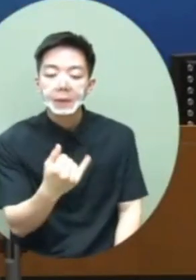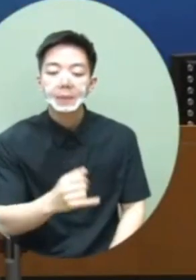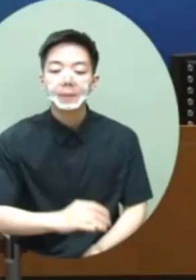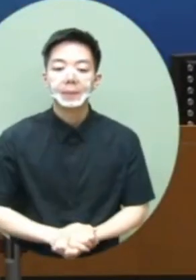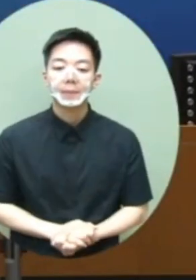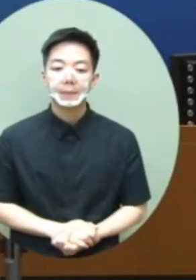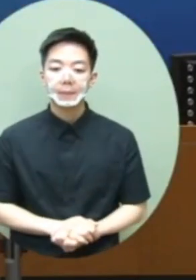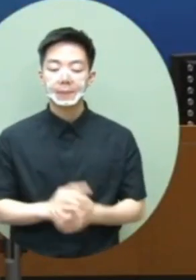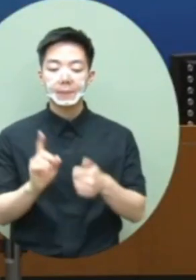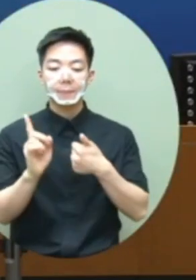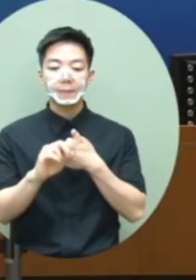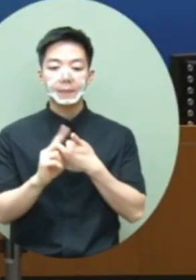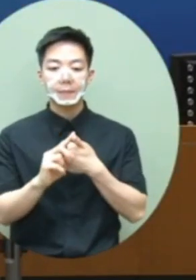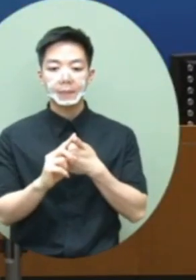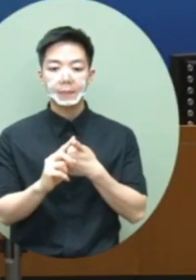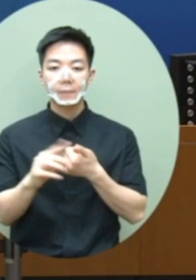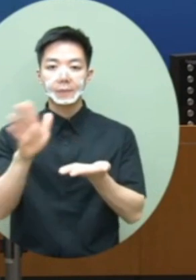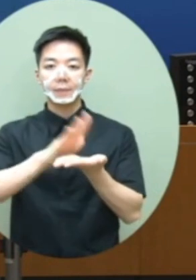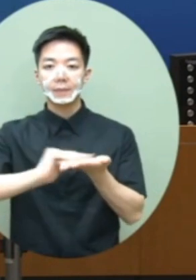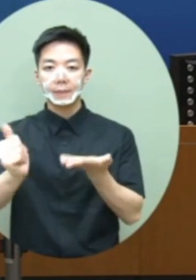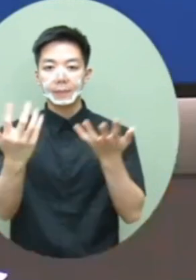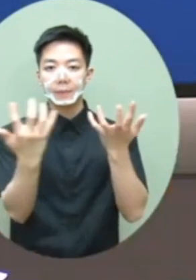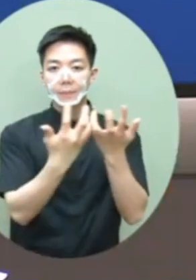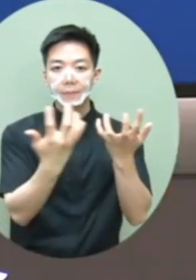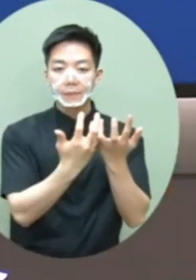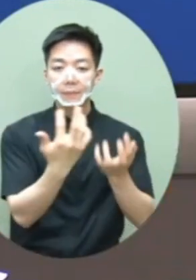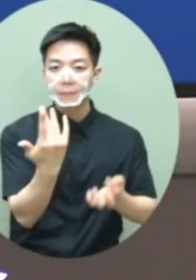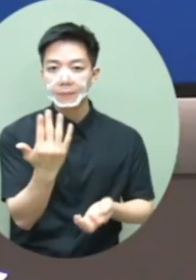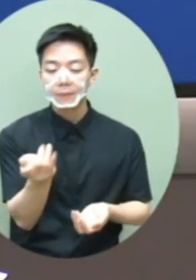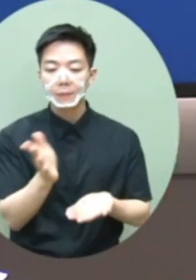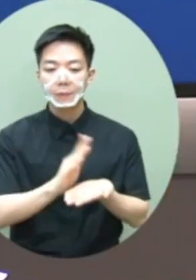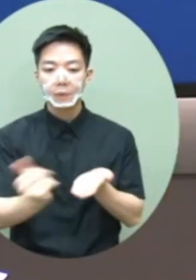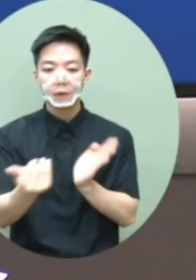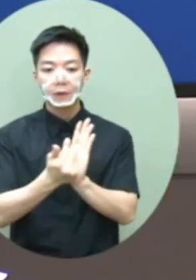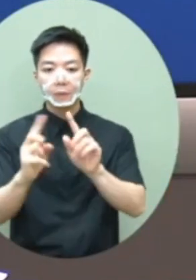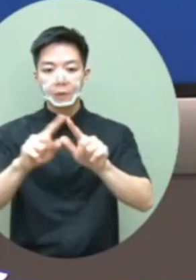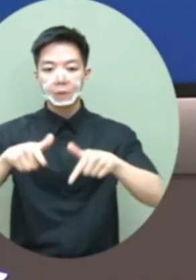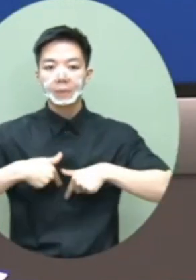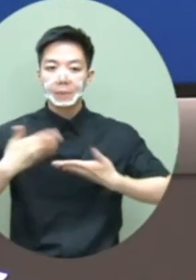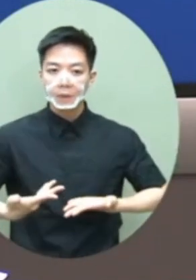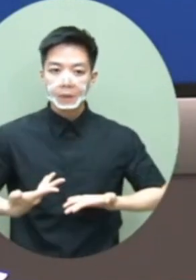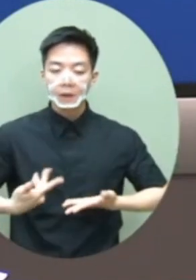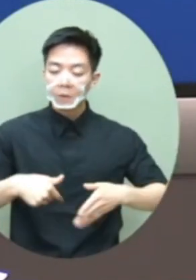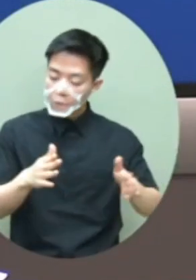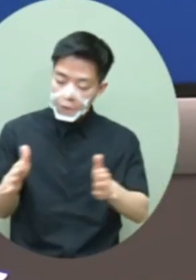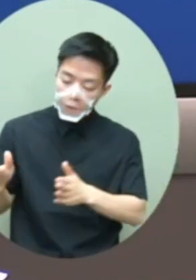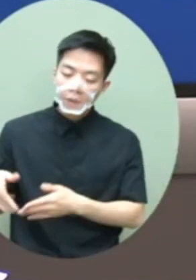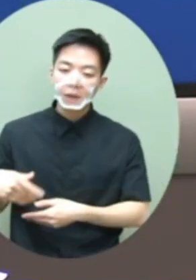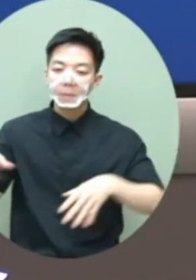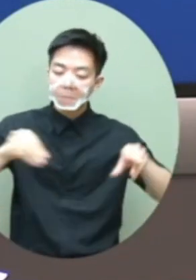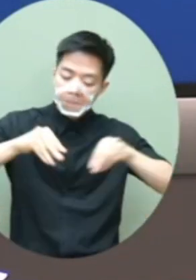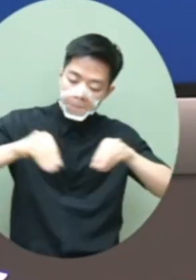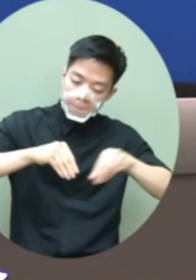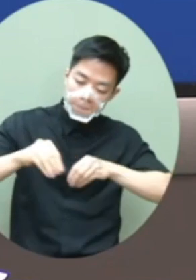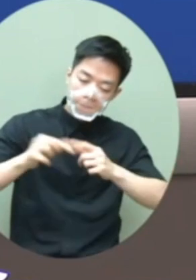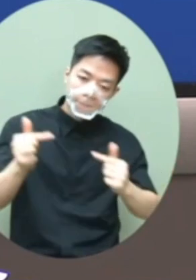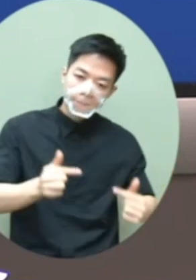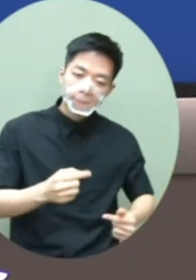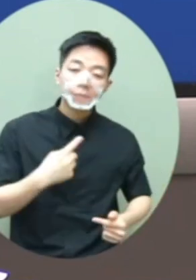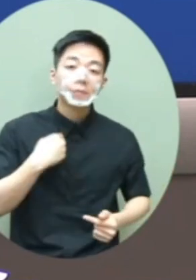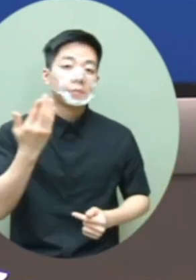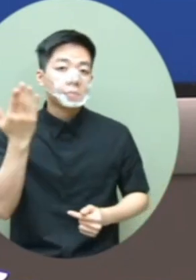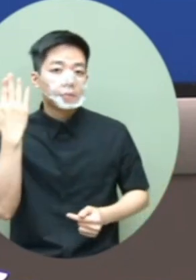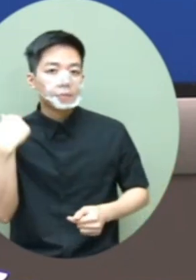首先咧就具體嘅數字咧，衛生防護中心喺度整理緊嚇。我頭先只係預